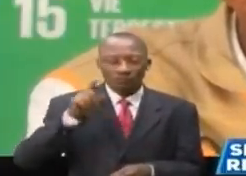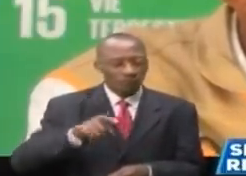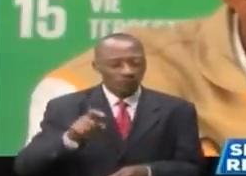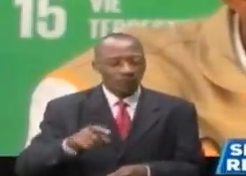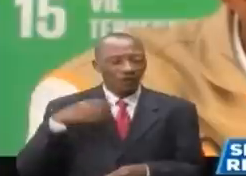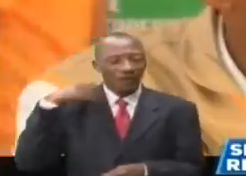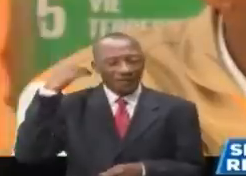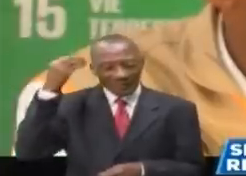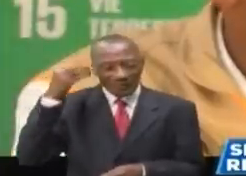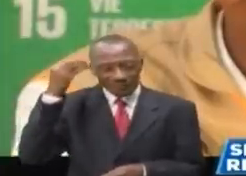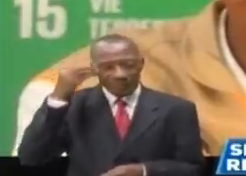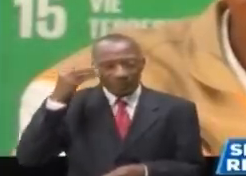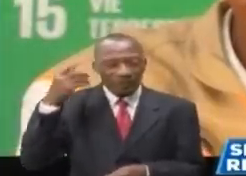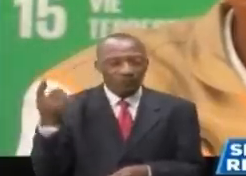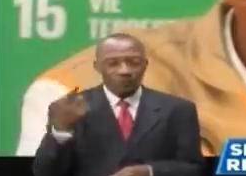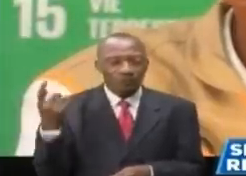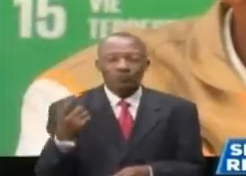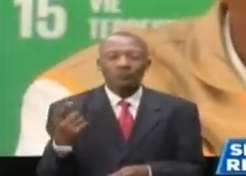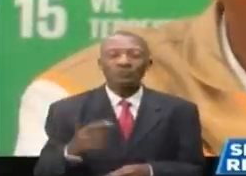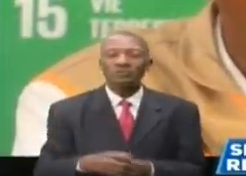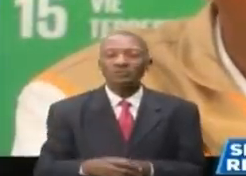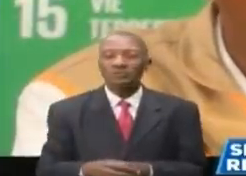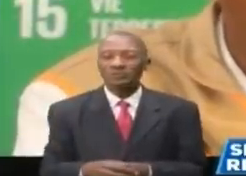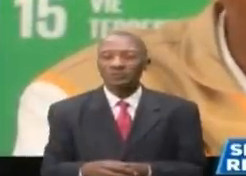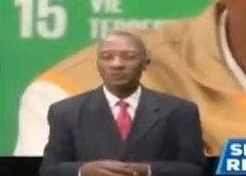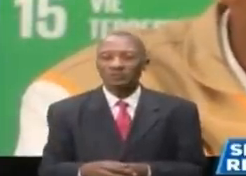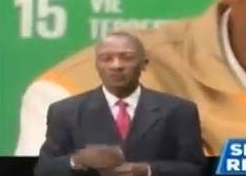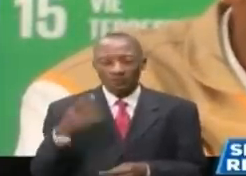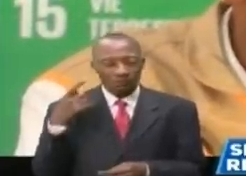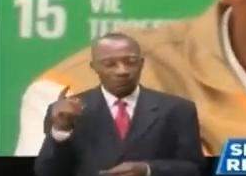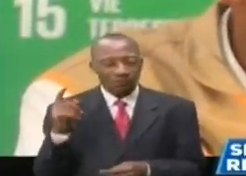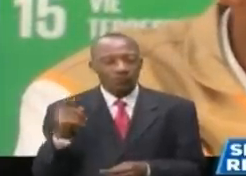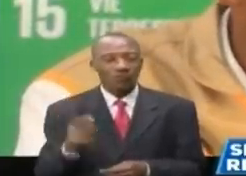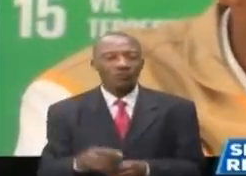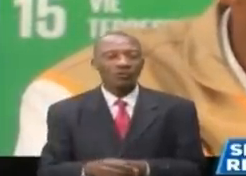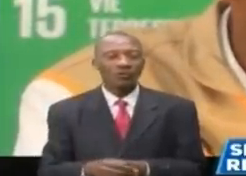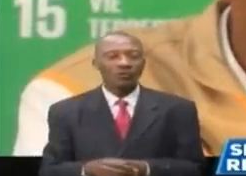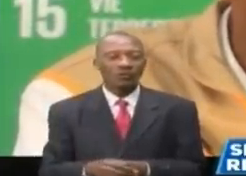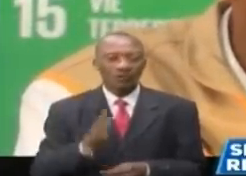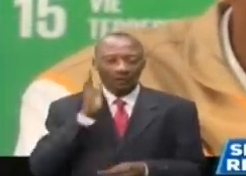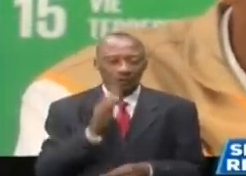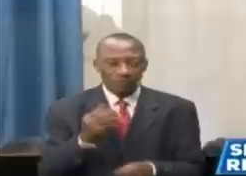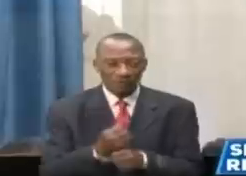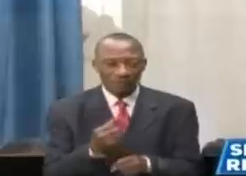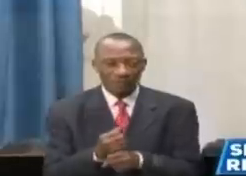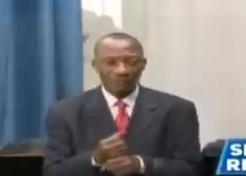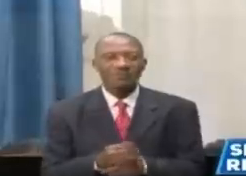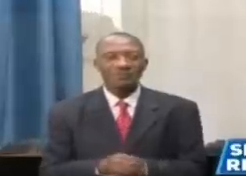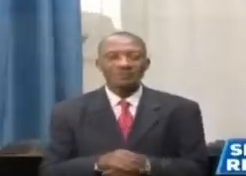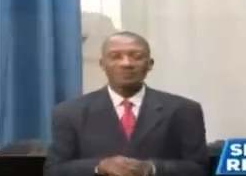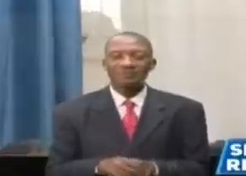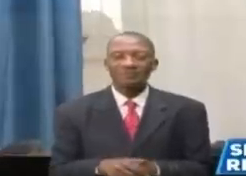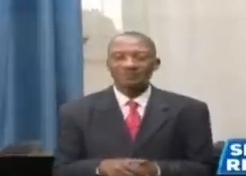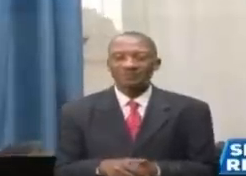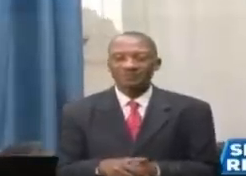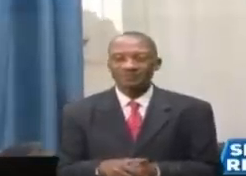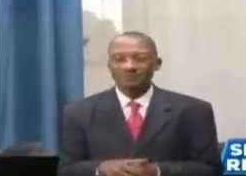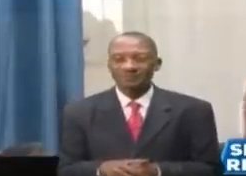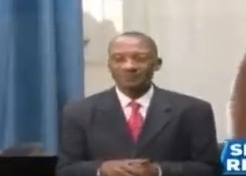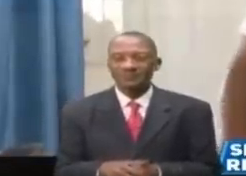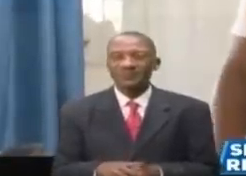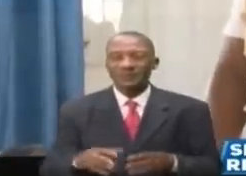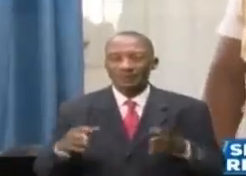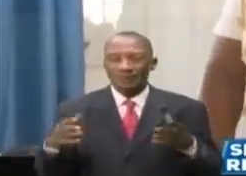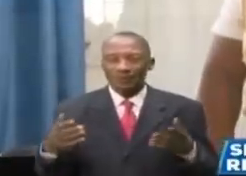personnes déplacées qui n'ont plus ou qui se sont retrouvées dans des situations difficiles. Après l'intervention d'Ali